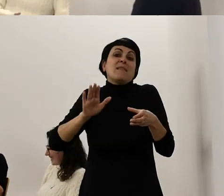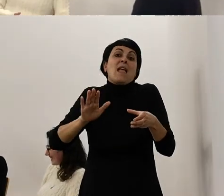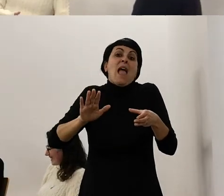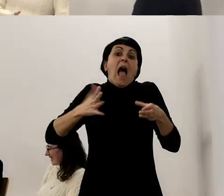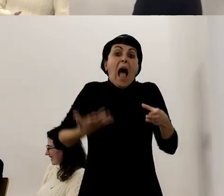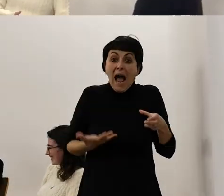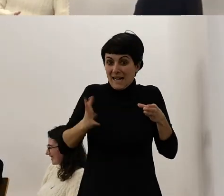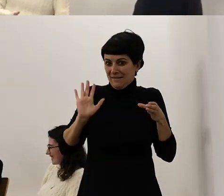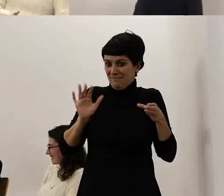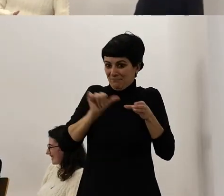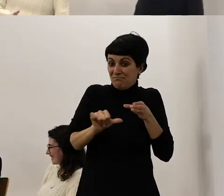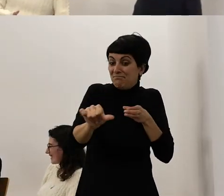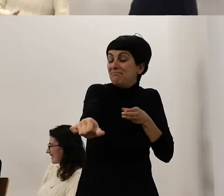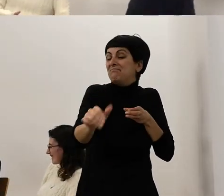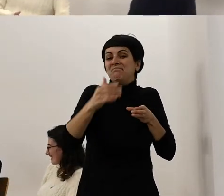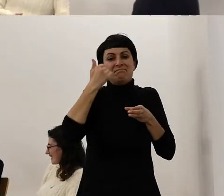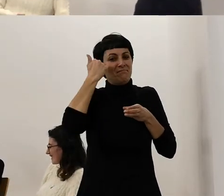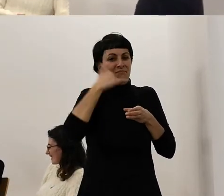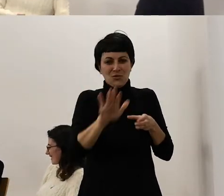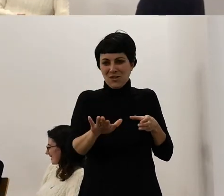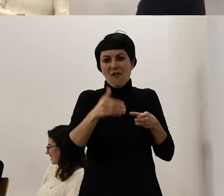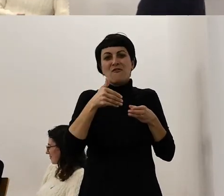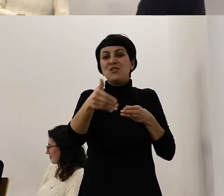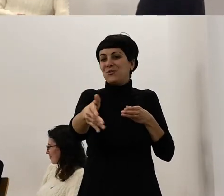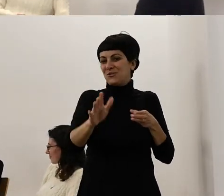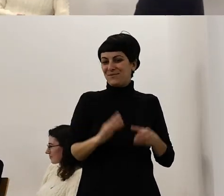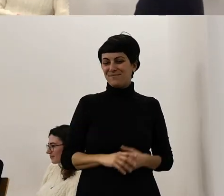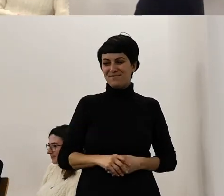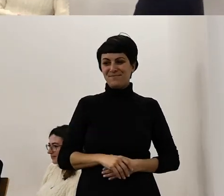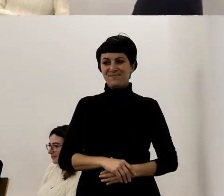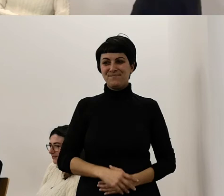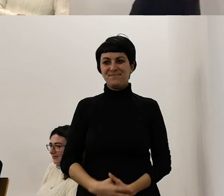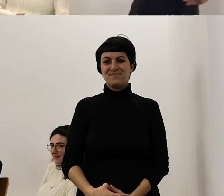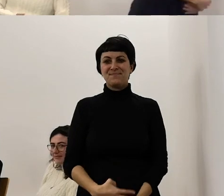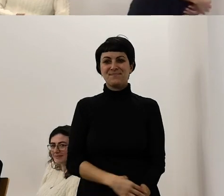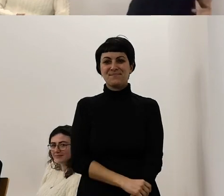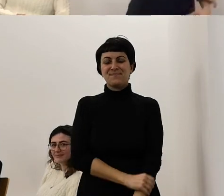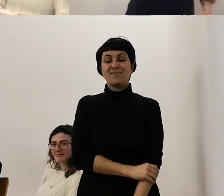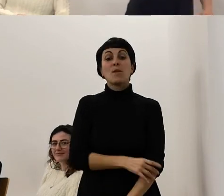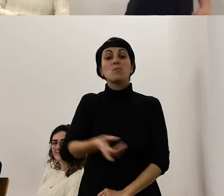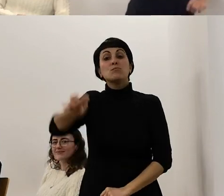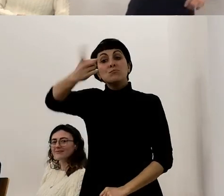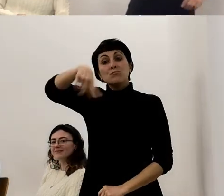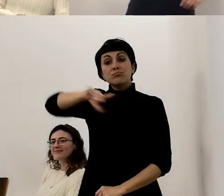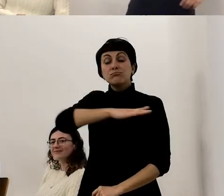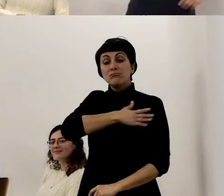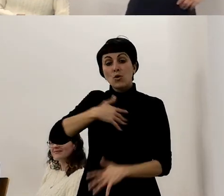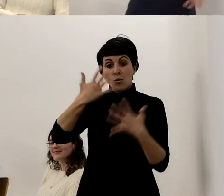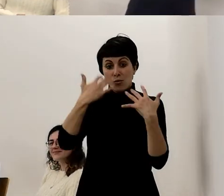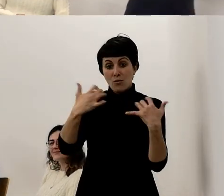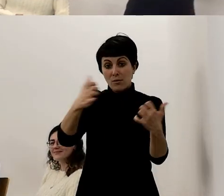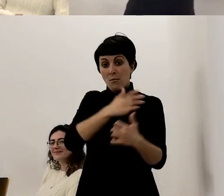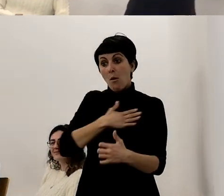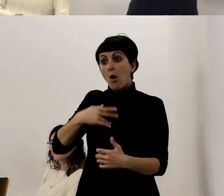ja. El futur ja es veurà. Exacte. No sé si hi ha alguna pregunta i si